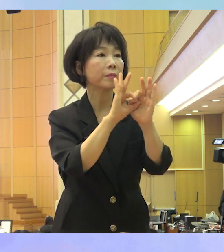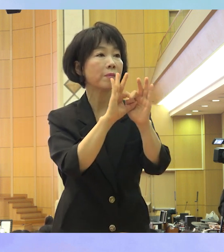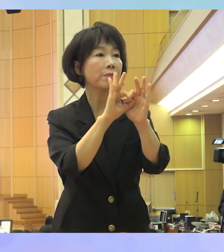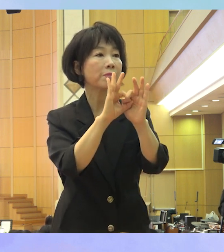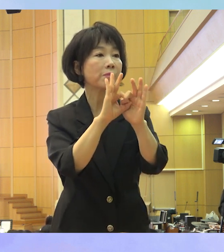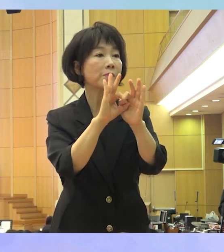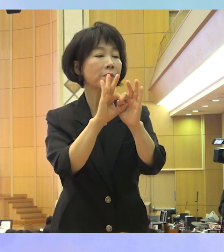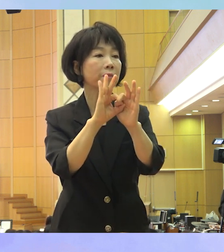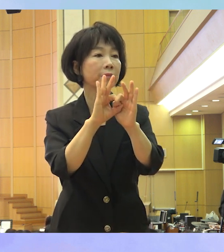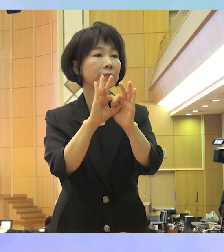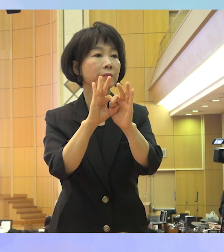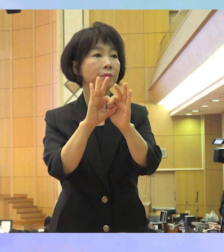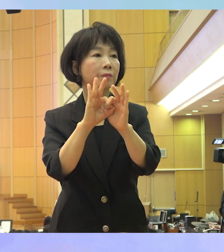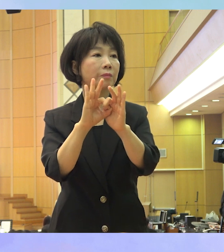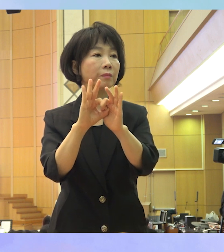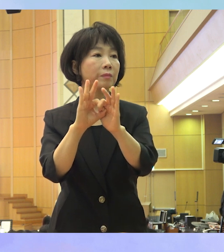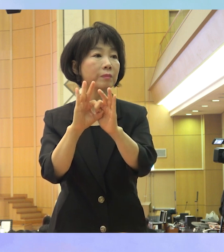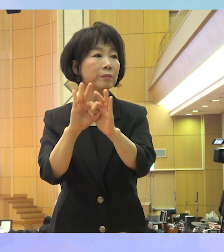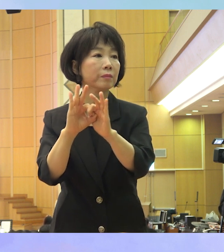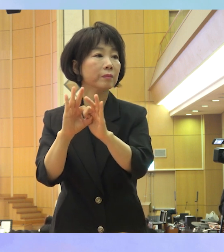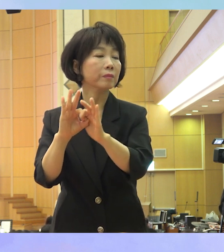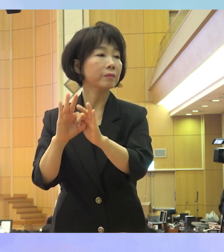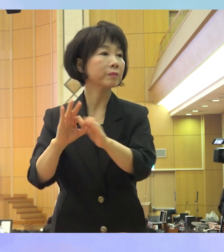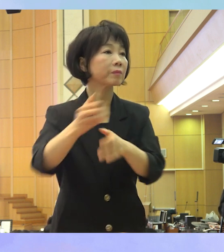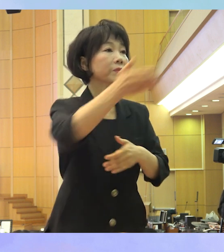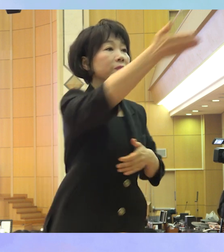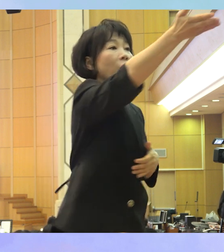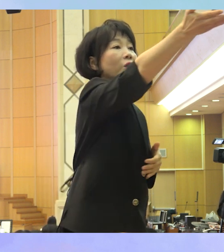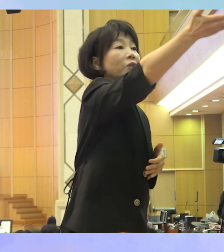고난이 올 때에